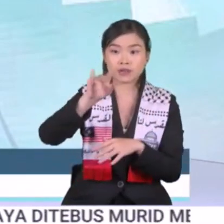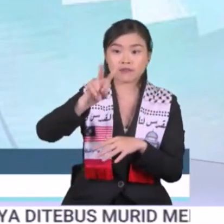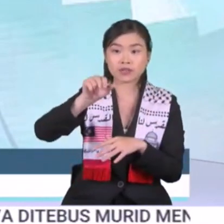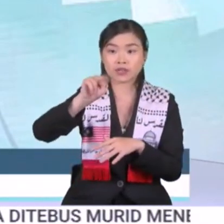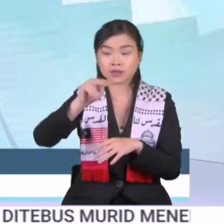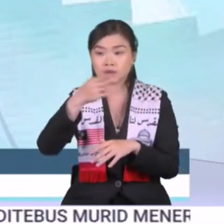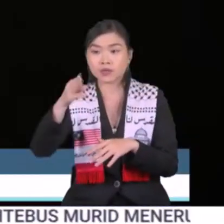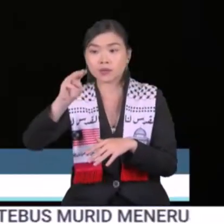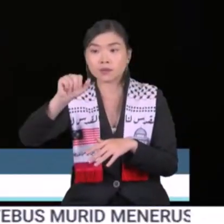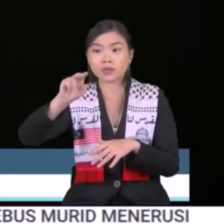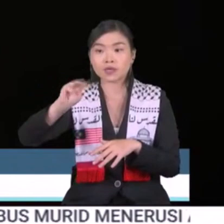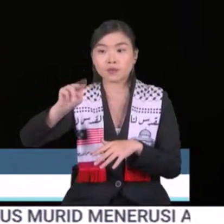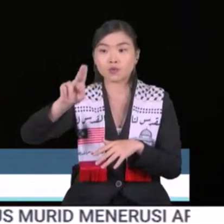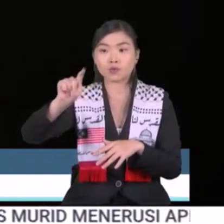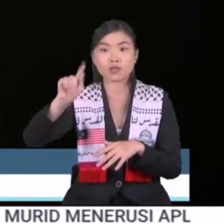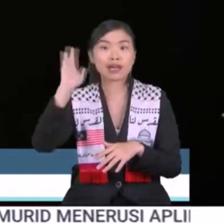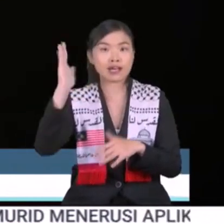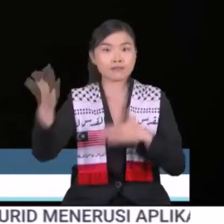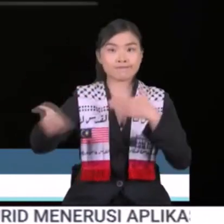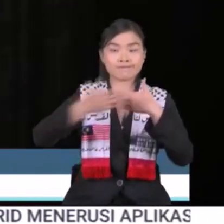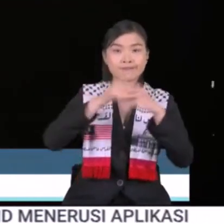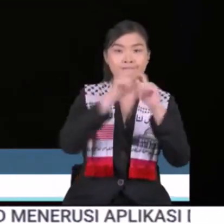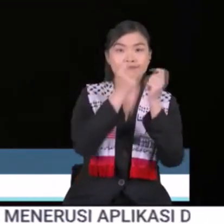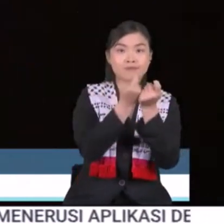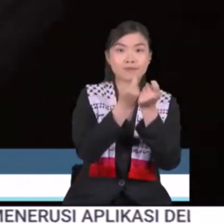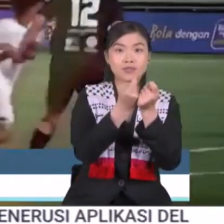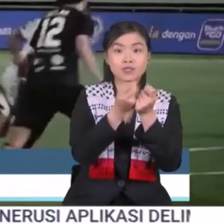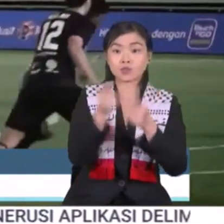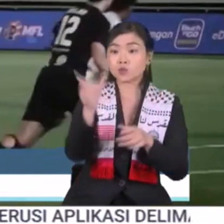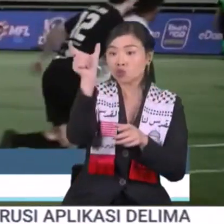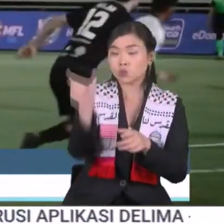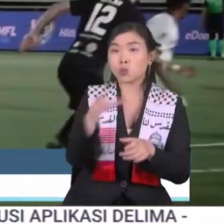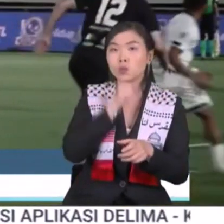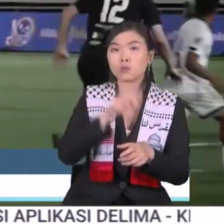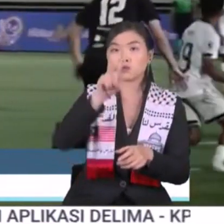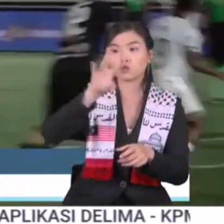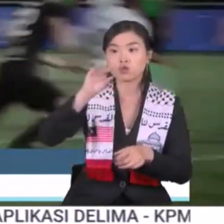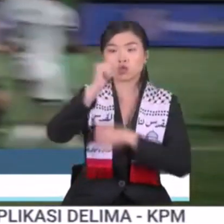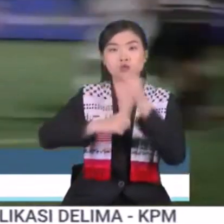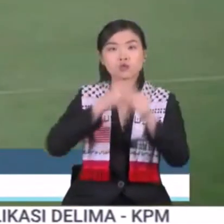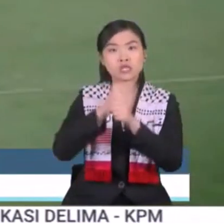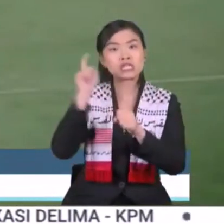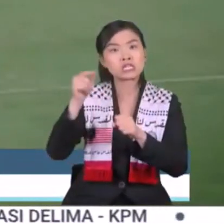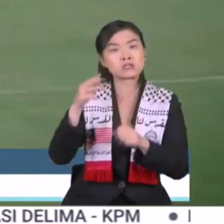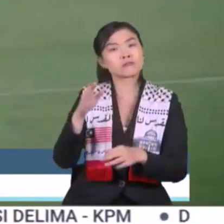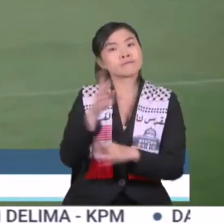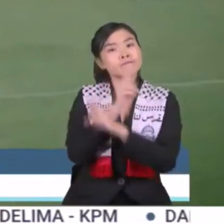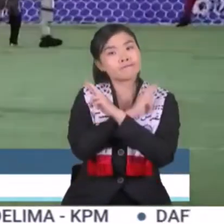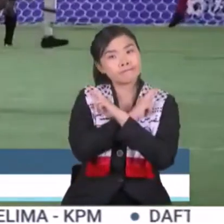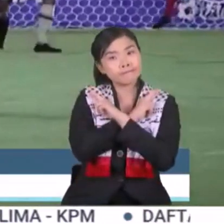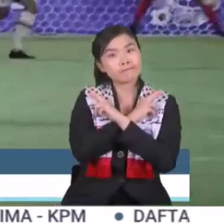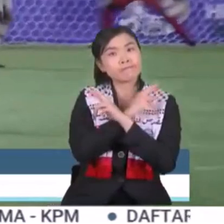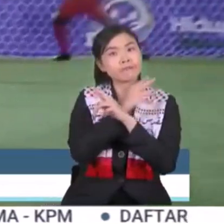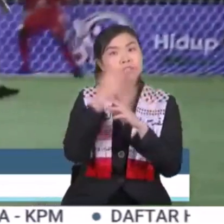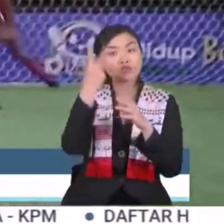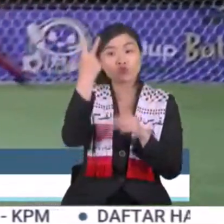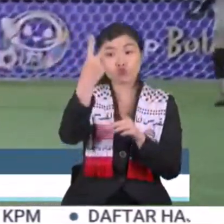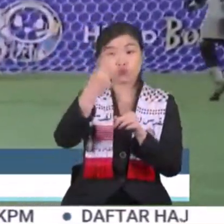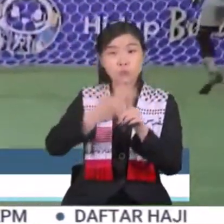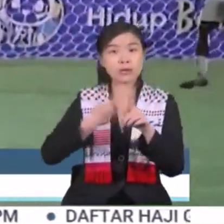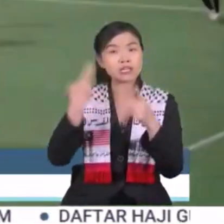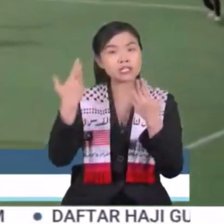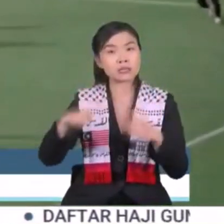kembali bersama pasukan. Penyerang berusia 27 tahun itu terpaksa berehat selama 2 bulan dan terlepas 3 perlawanan Liga